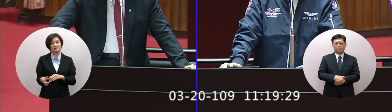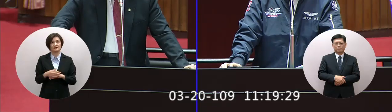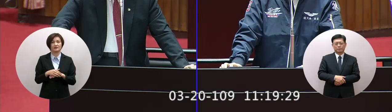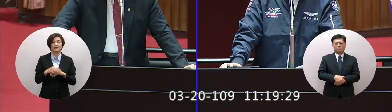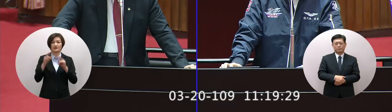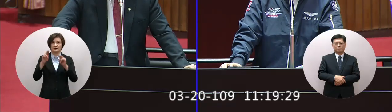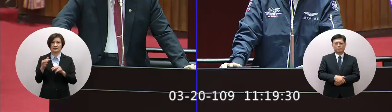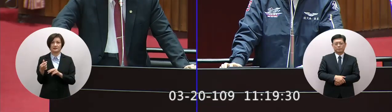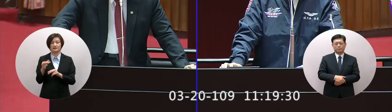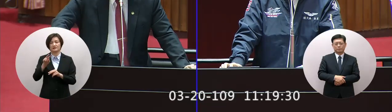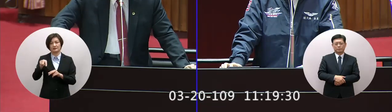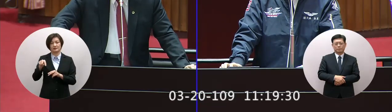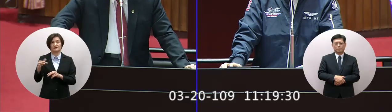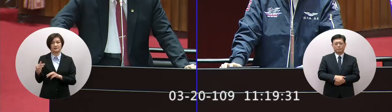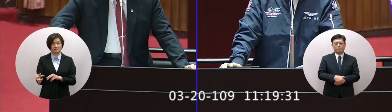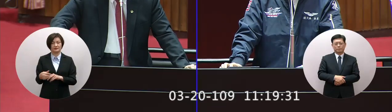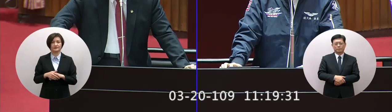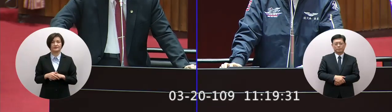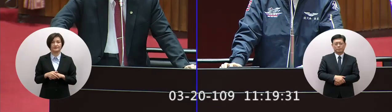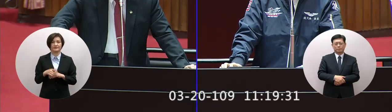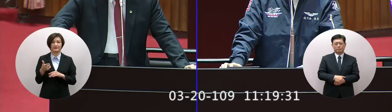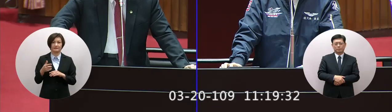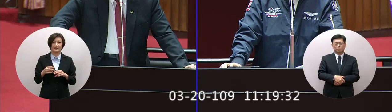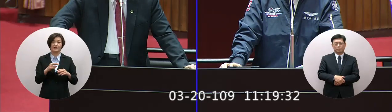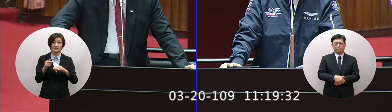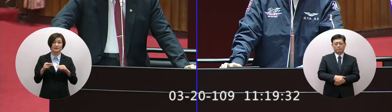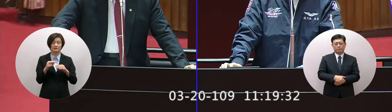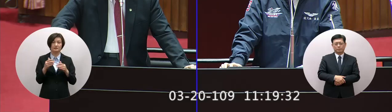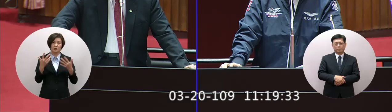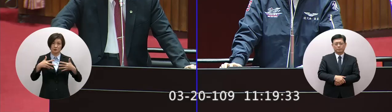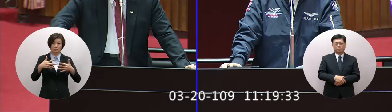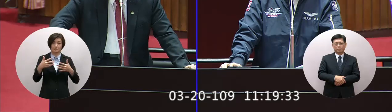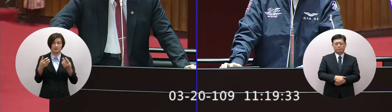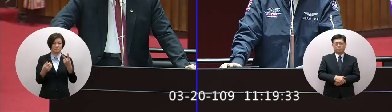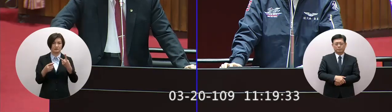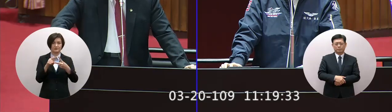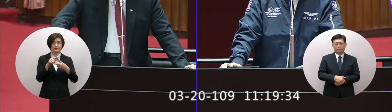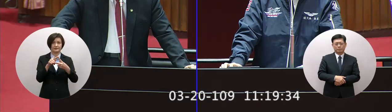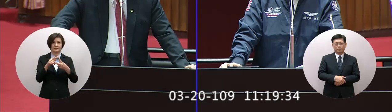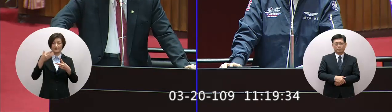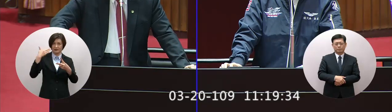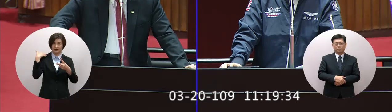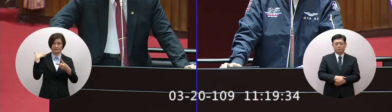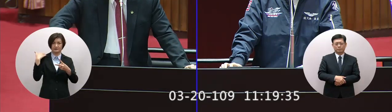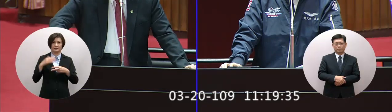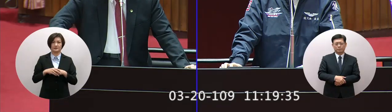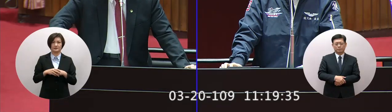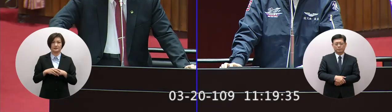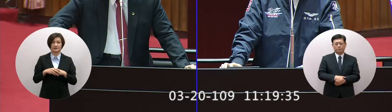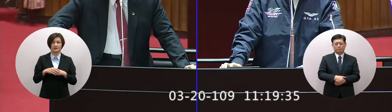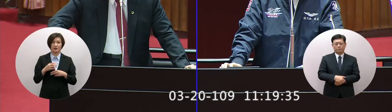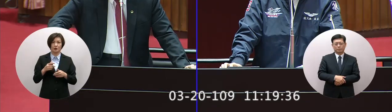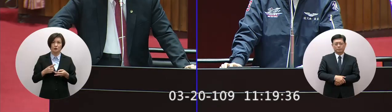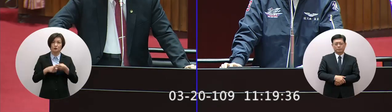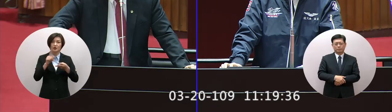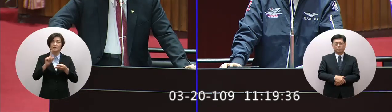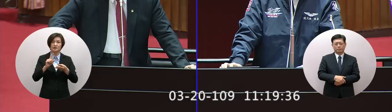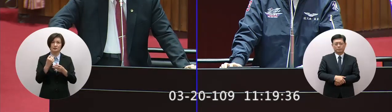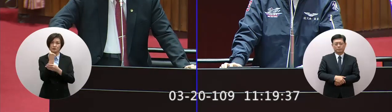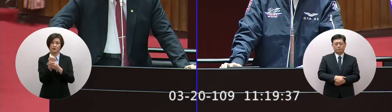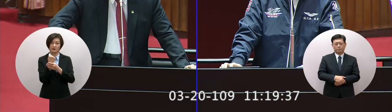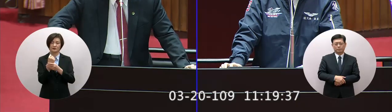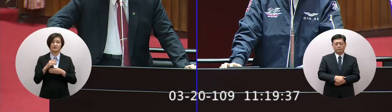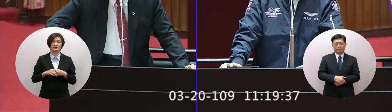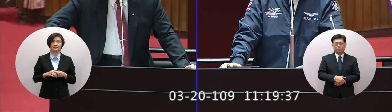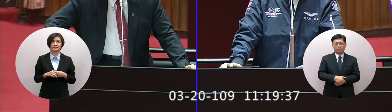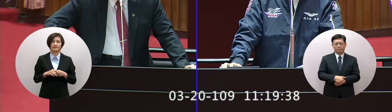子2000亿啦，啊，进整车的问题，出的两个问题，一个过去，咱的核心就是引擎，一